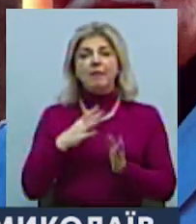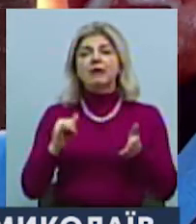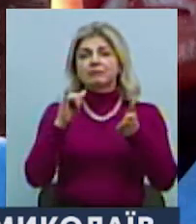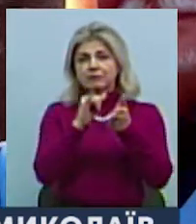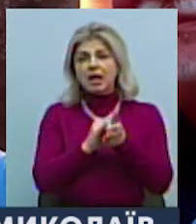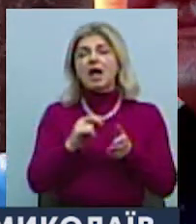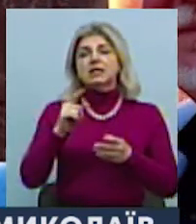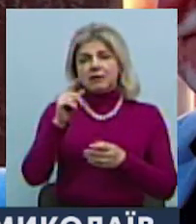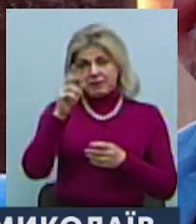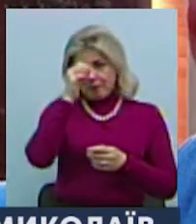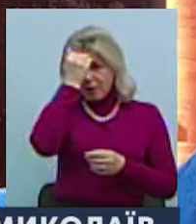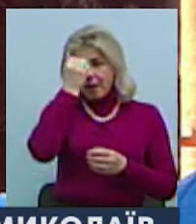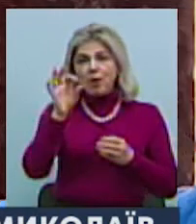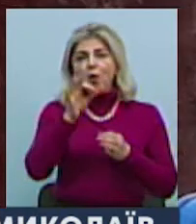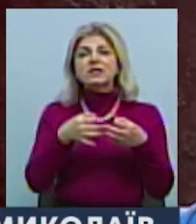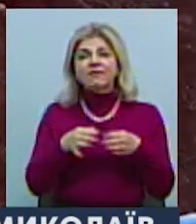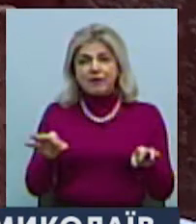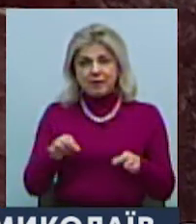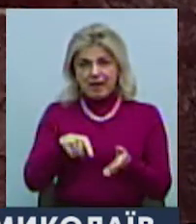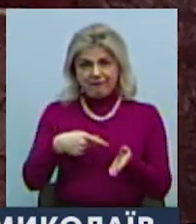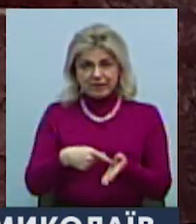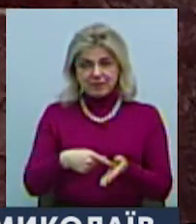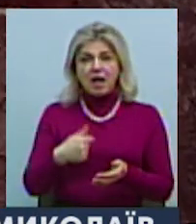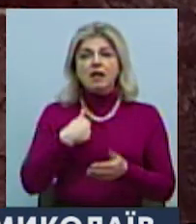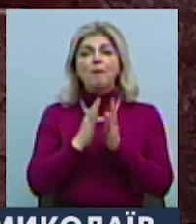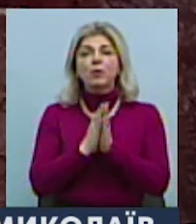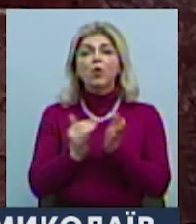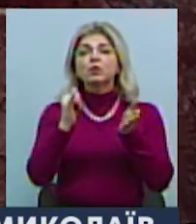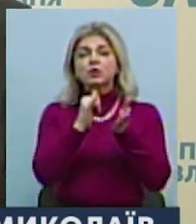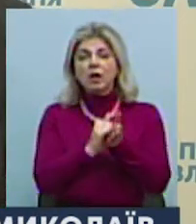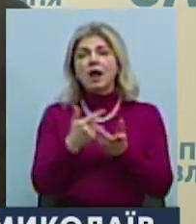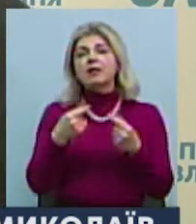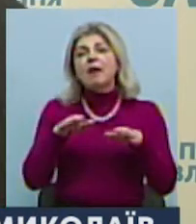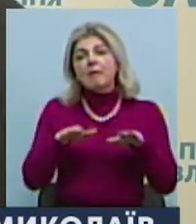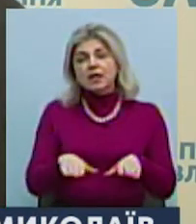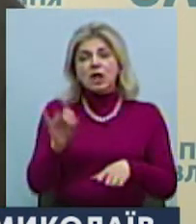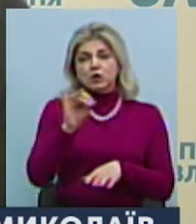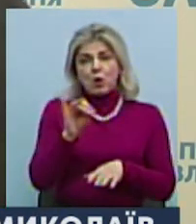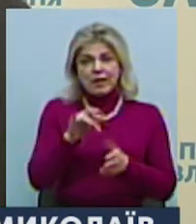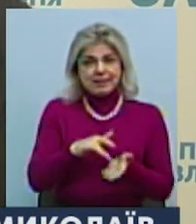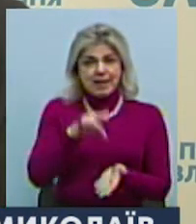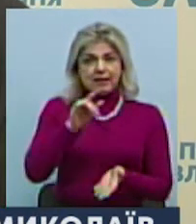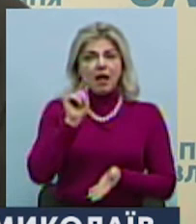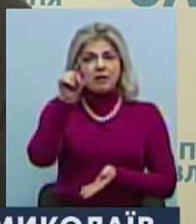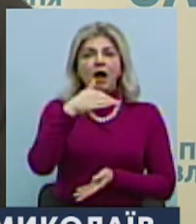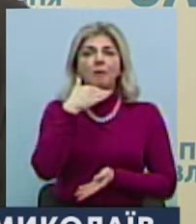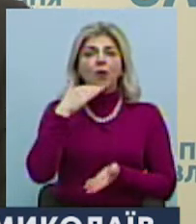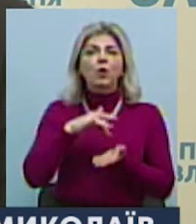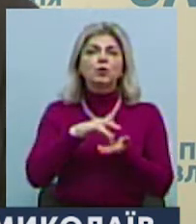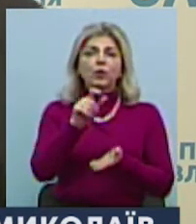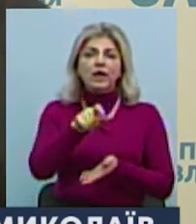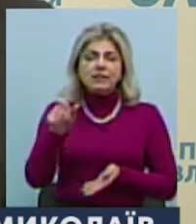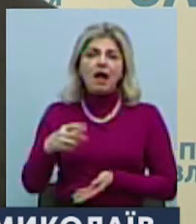участі українських козаків у звільненні Дюнкерка. Я просив встановити десь на історичному центрі, тому що там дуже багато туристів –